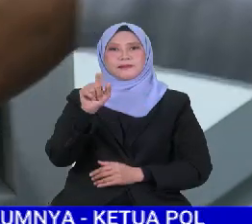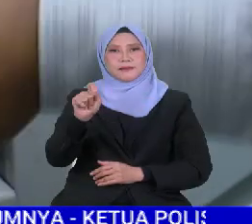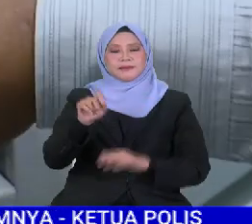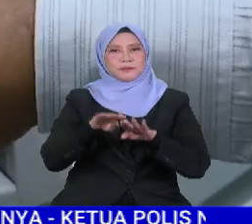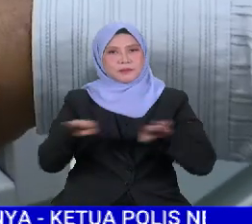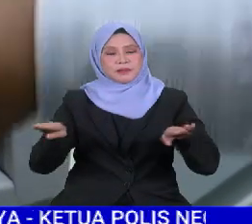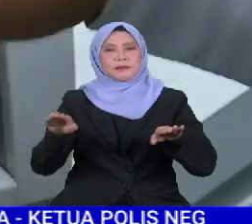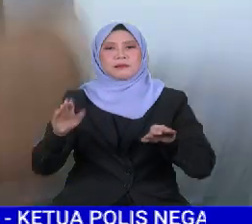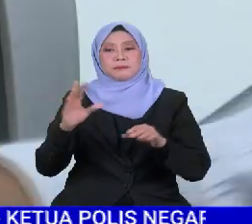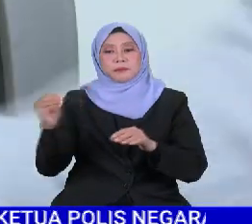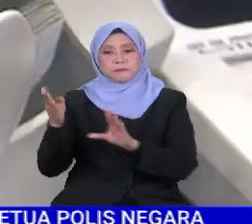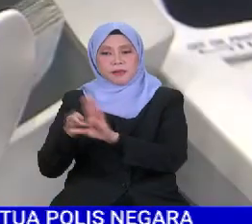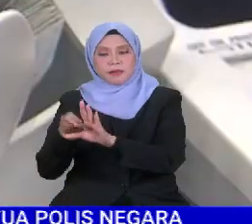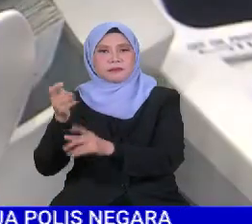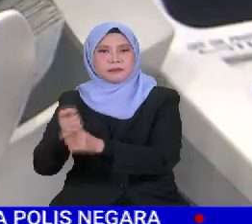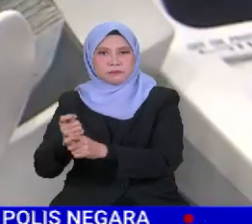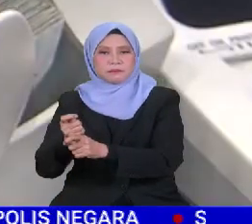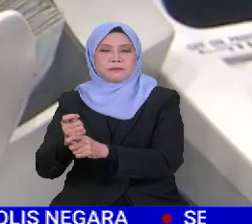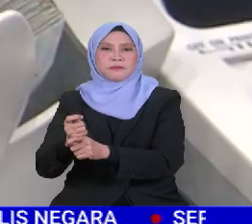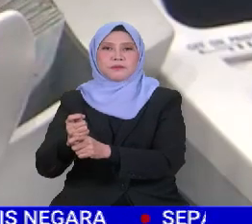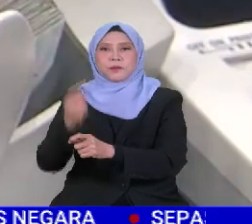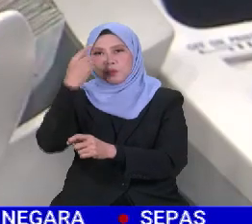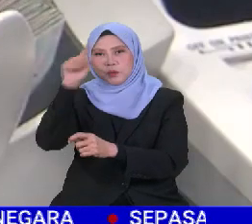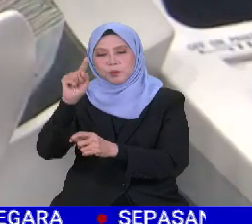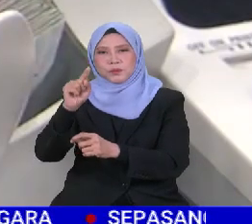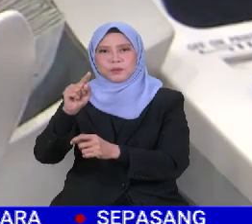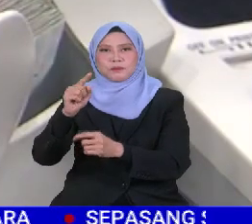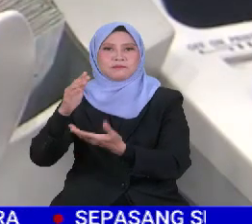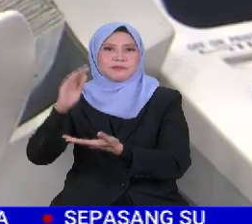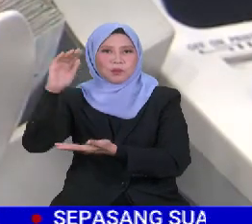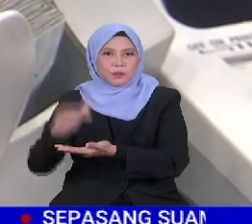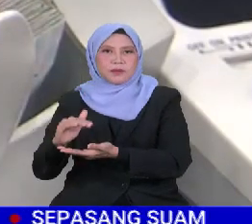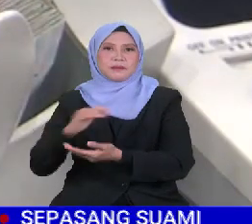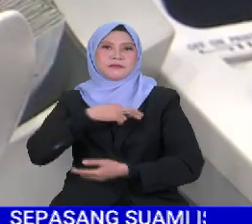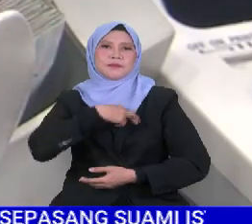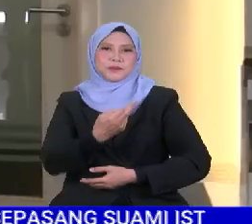berikutnya untuk menyerap kerugian yang tinggi